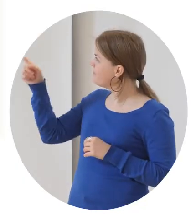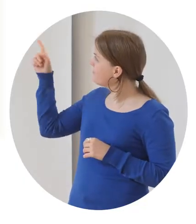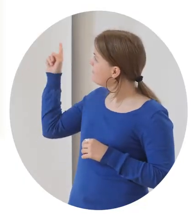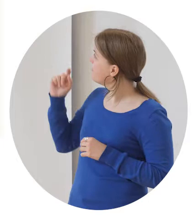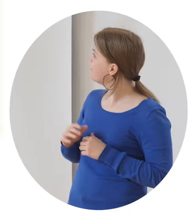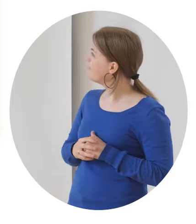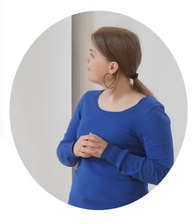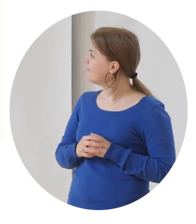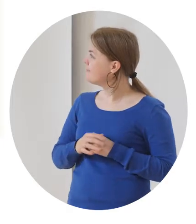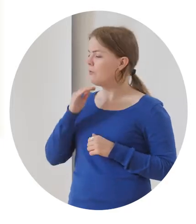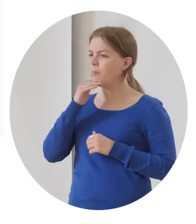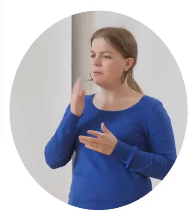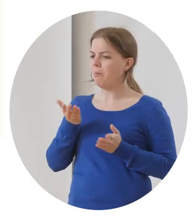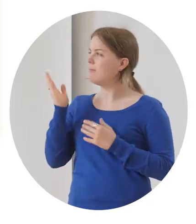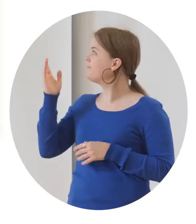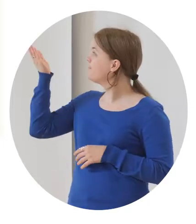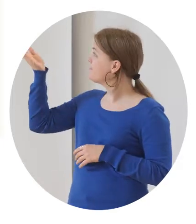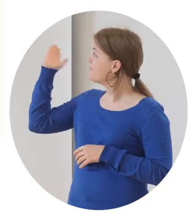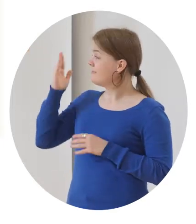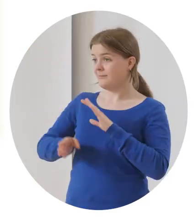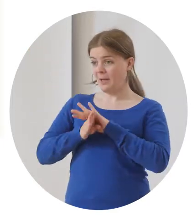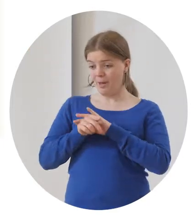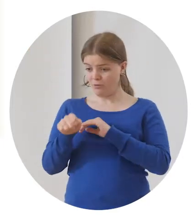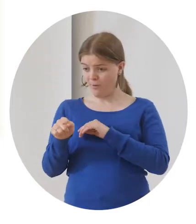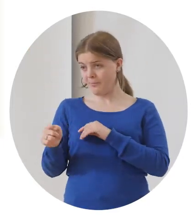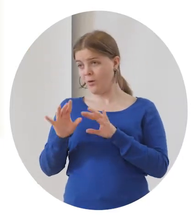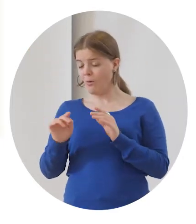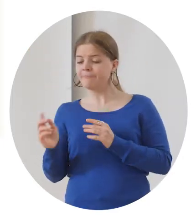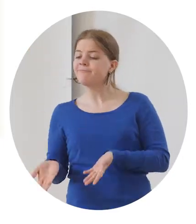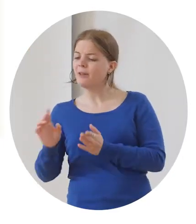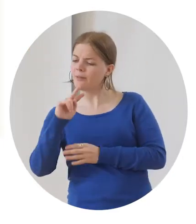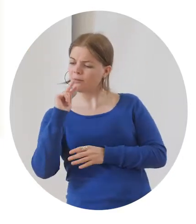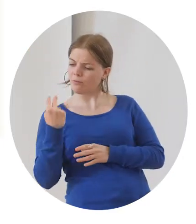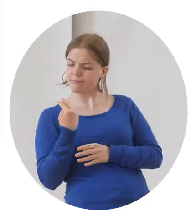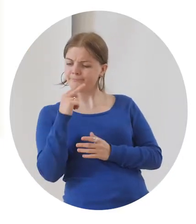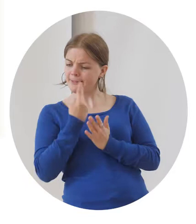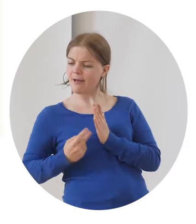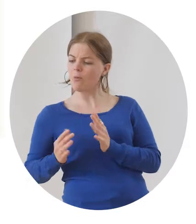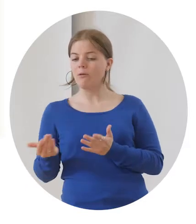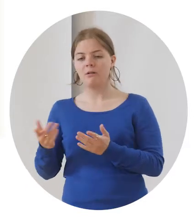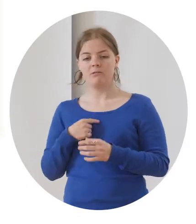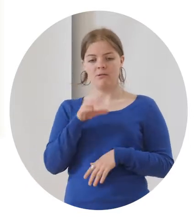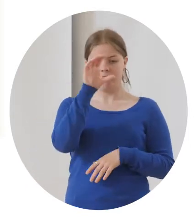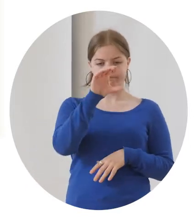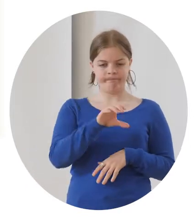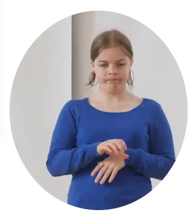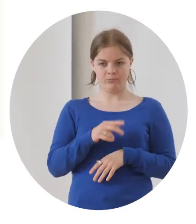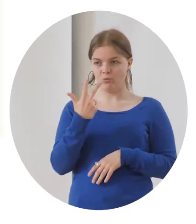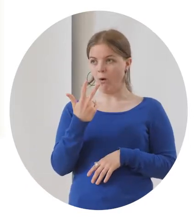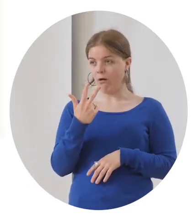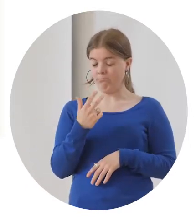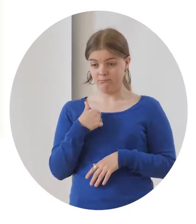voilà, alors comme ça on va aller vite. Voilà, et voilà comment il se dessinait, vous voyez. C'était 3 morceaux, et encore il fallait lui demander ce que c'était.